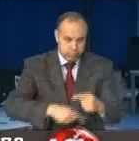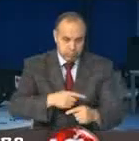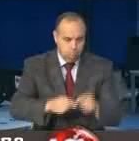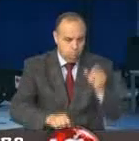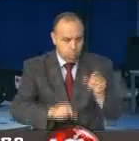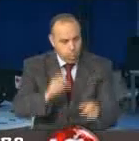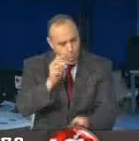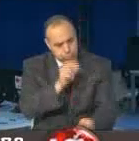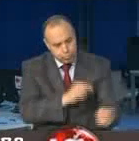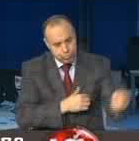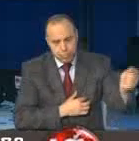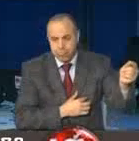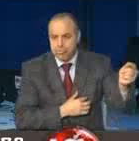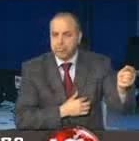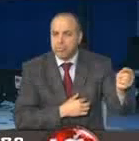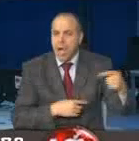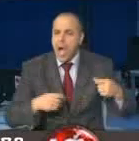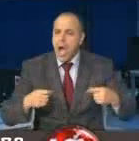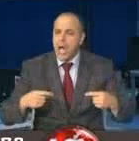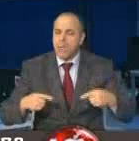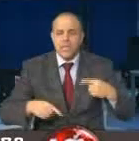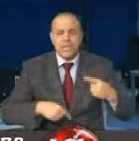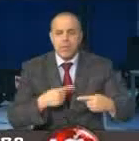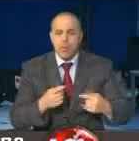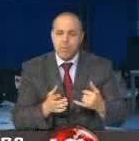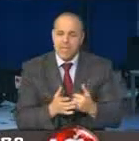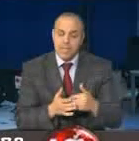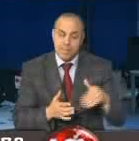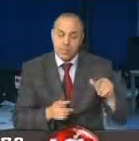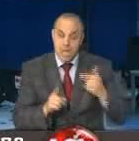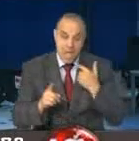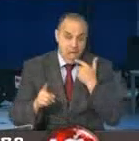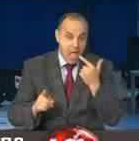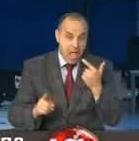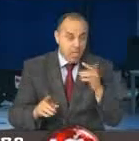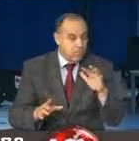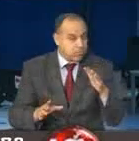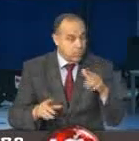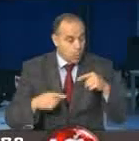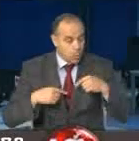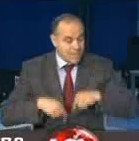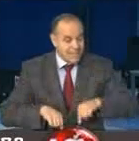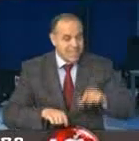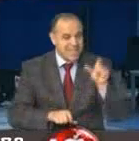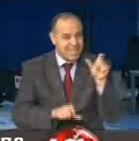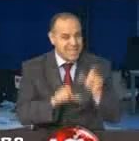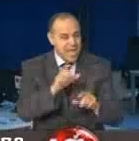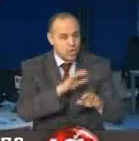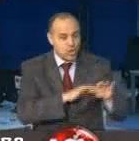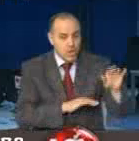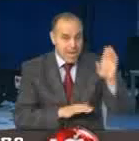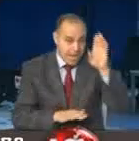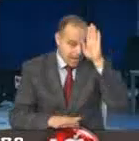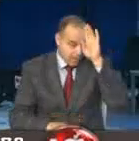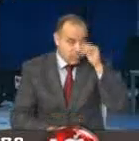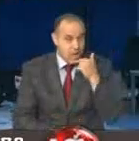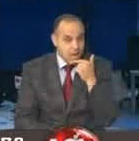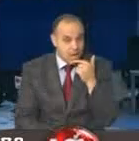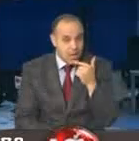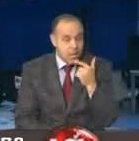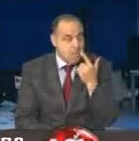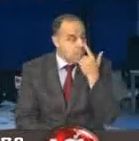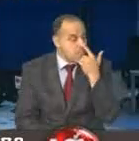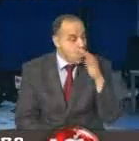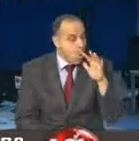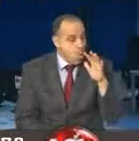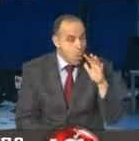نزوح المدنيين الفارين من أهوال الحرب الدائرة في المدينة، حيث رجح وزير الهجرة والمهجرين العراقي أن